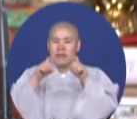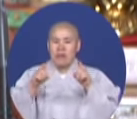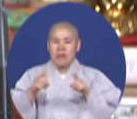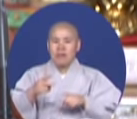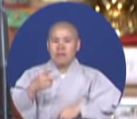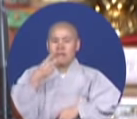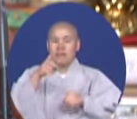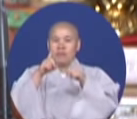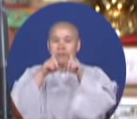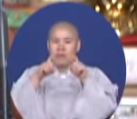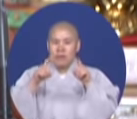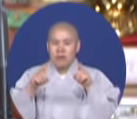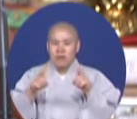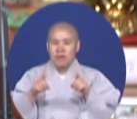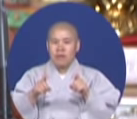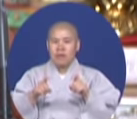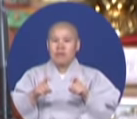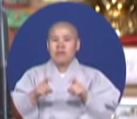있어요.